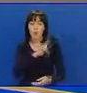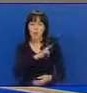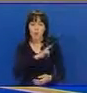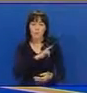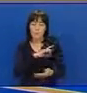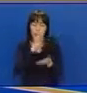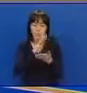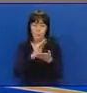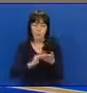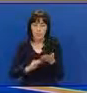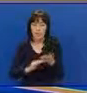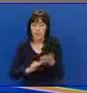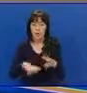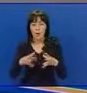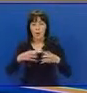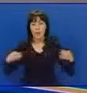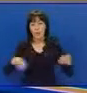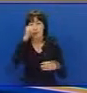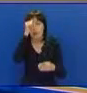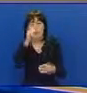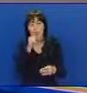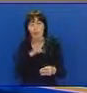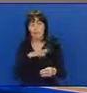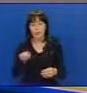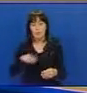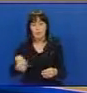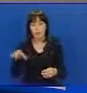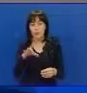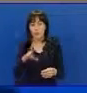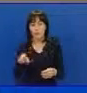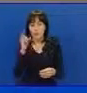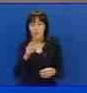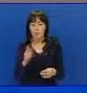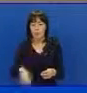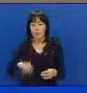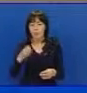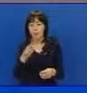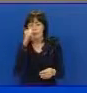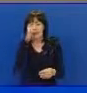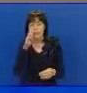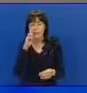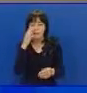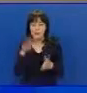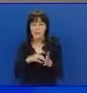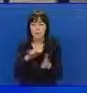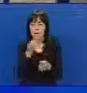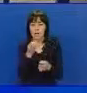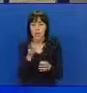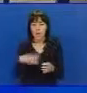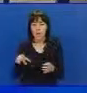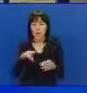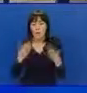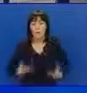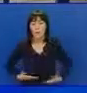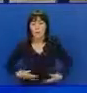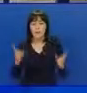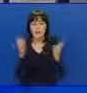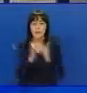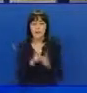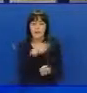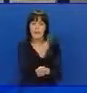Біреуі көктем айында тіркелген Төлебе аудан тұрғыны, ал шілде айында тіркелген Шымкент қаласы Абай аудан тұрғыны. Жиында